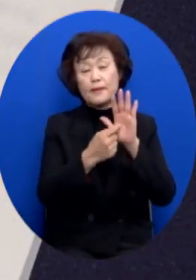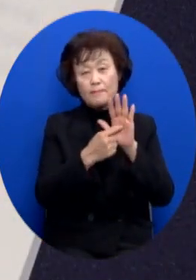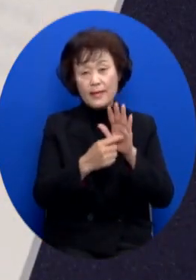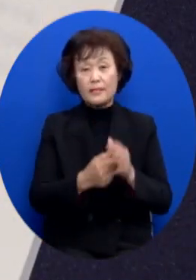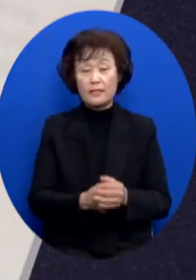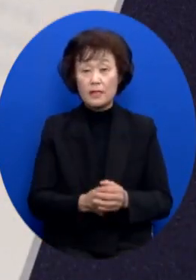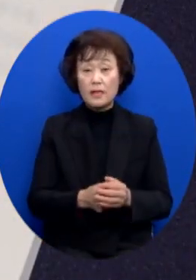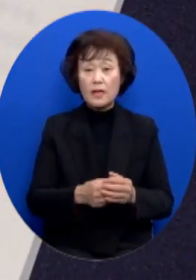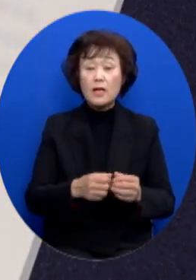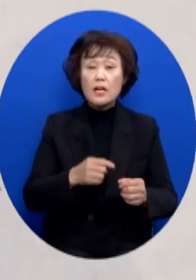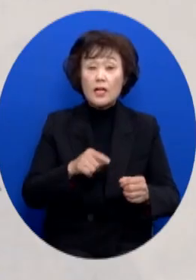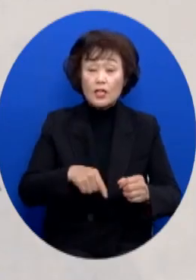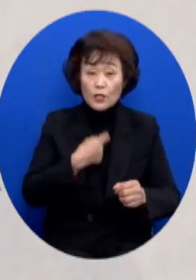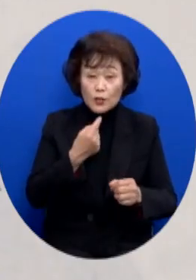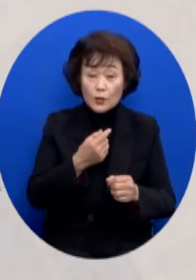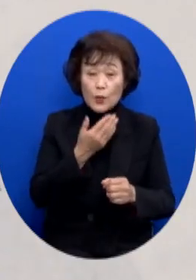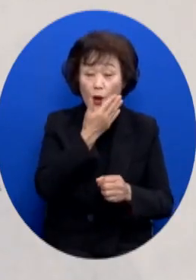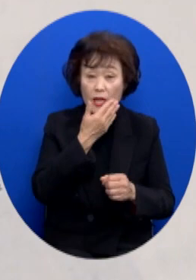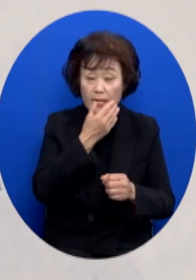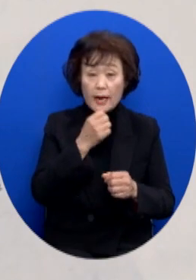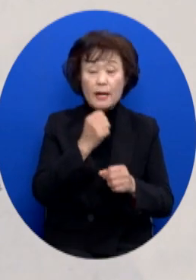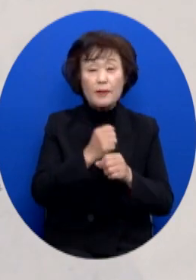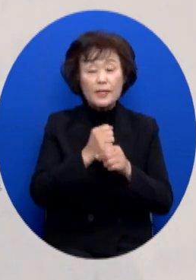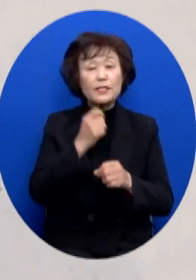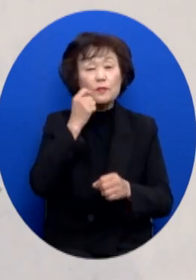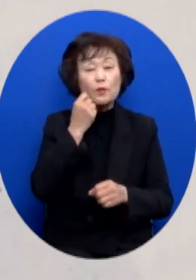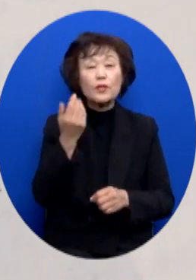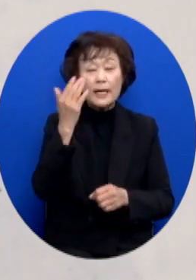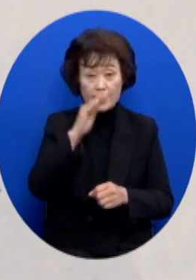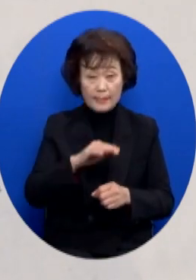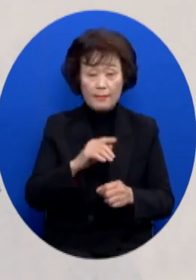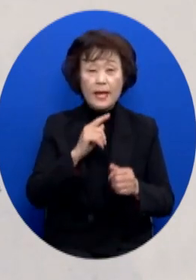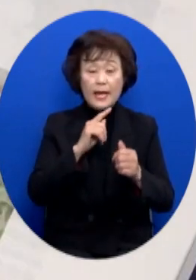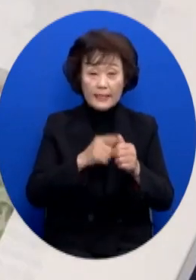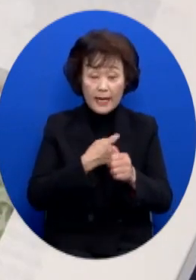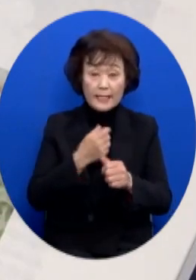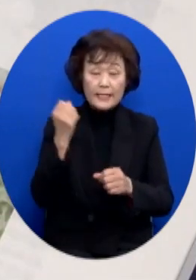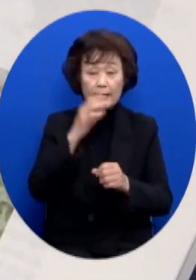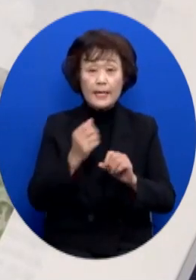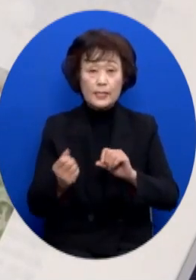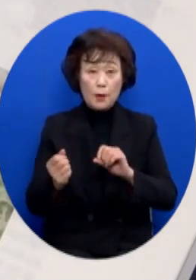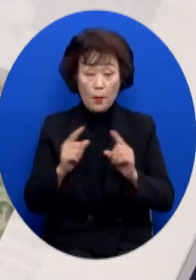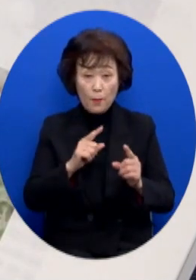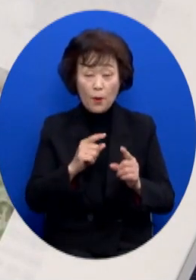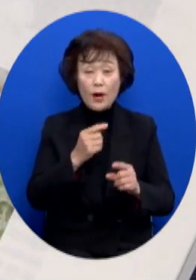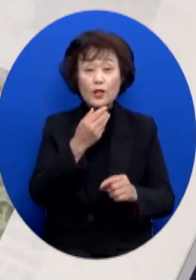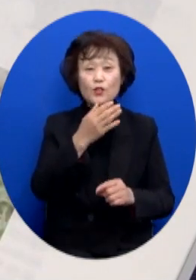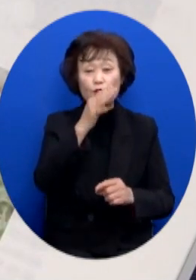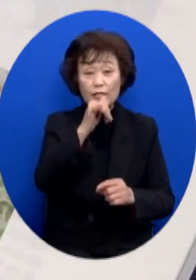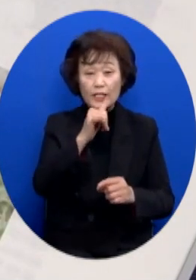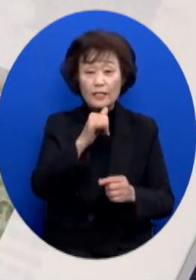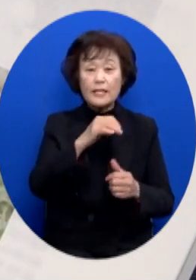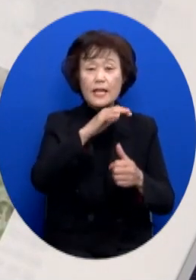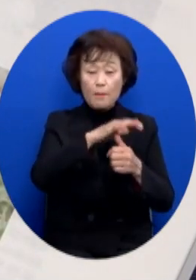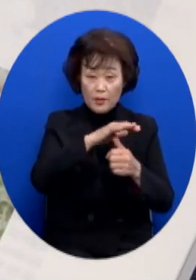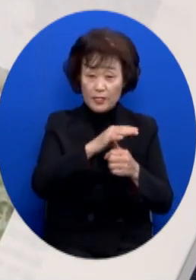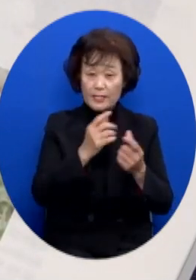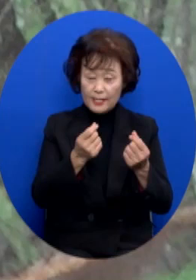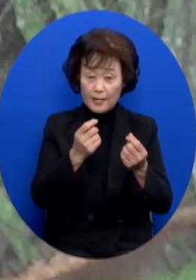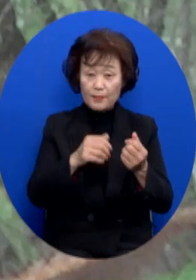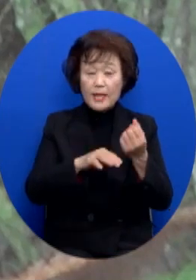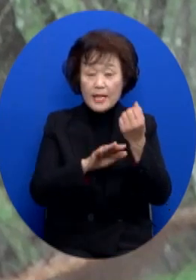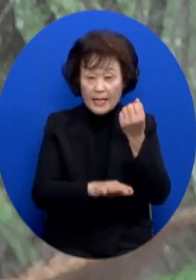양분을 만들어 내지는 않지만 자연히 다시 살아갈 수 있게끔 돕는 역할인 버섯을 여섯 번째 대림절